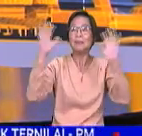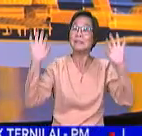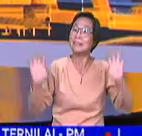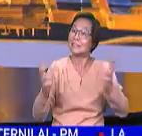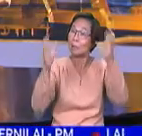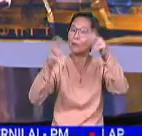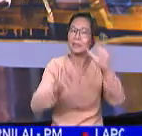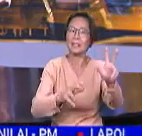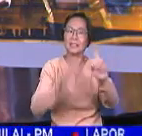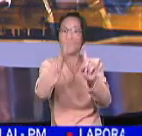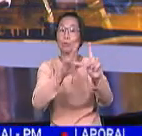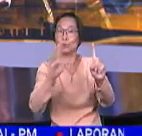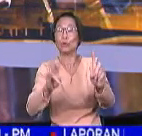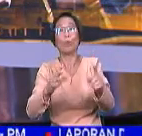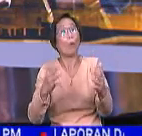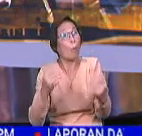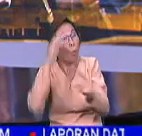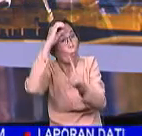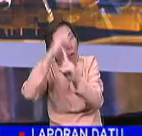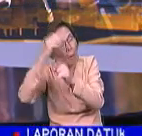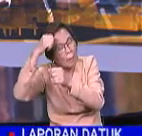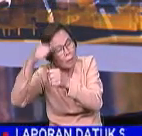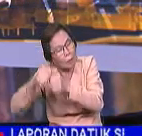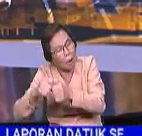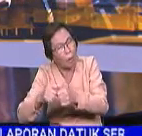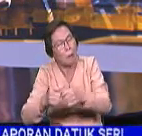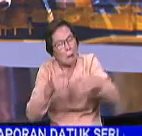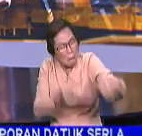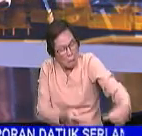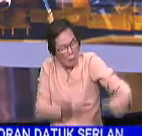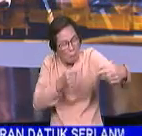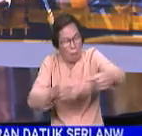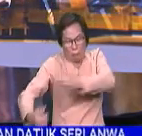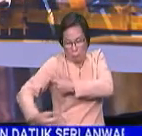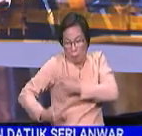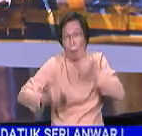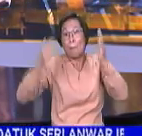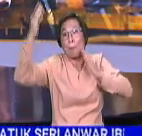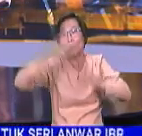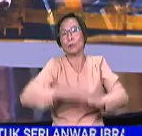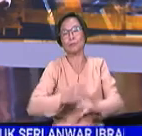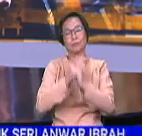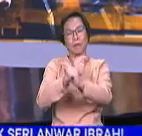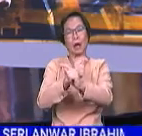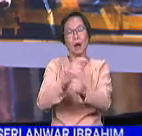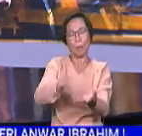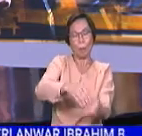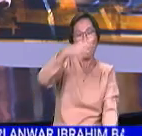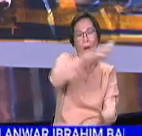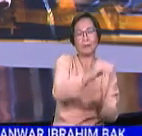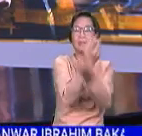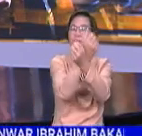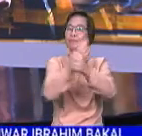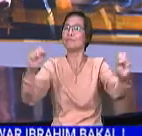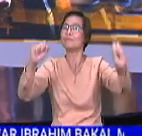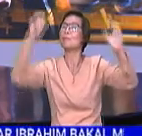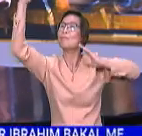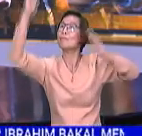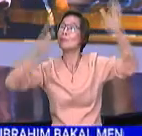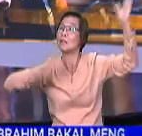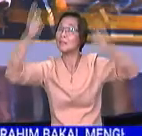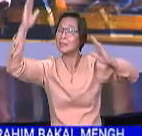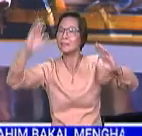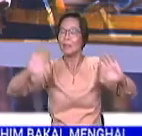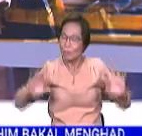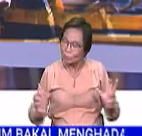31juli bertujuan memperingati perjuangan perwiranegara dalam mempertahankan kemakmuran dan kedaulatan Malaysia